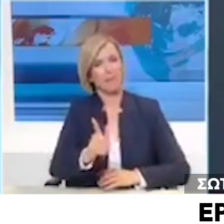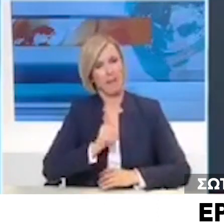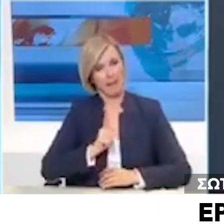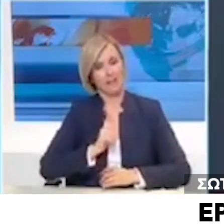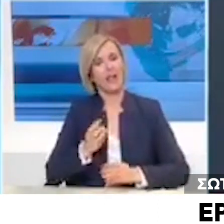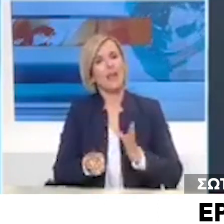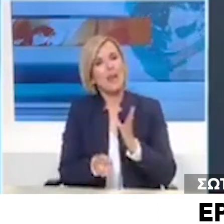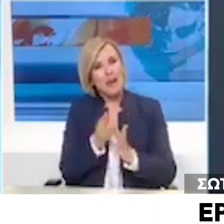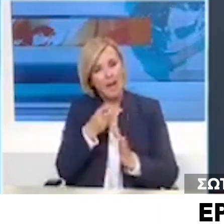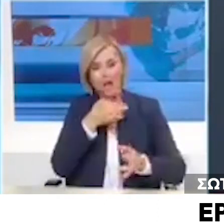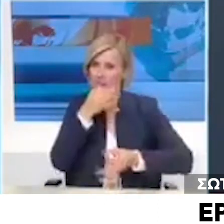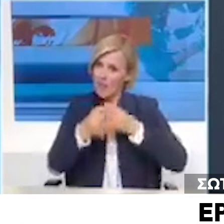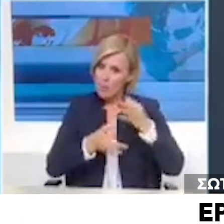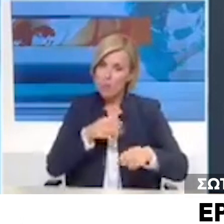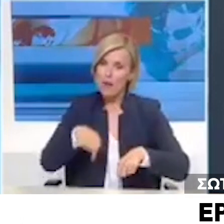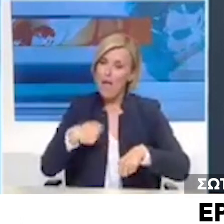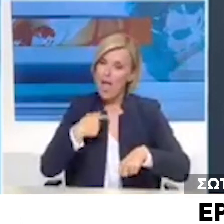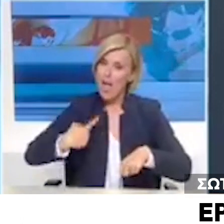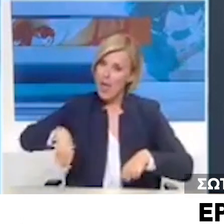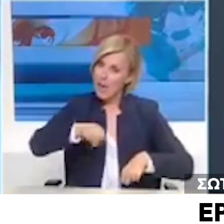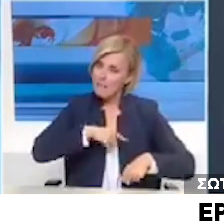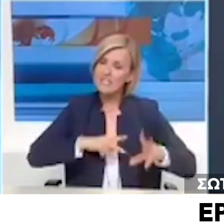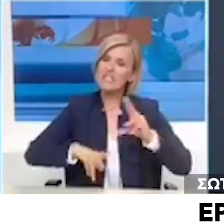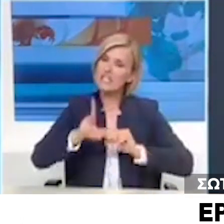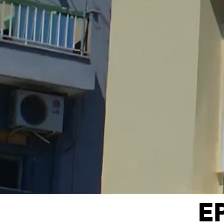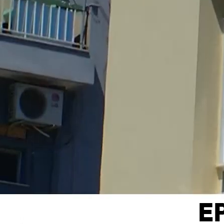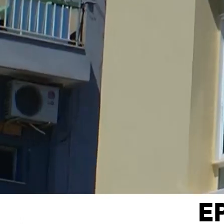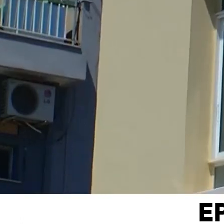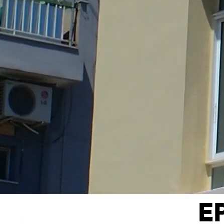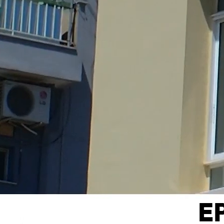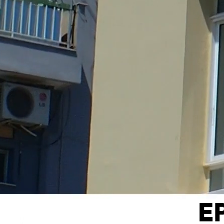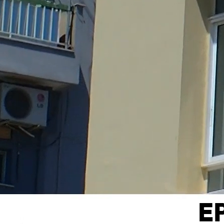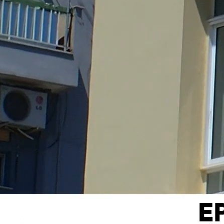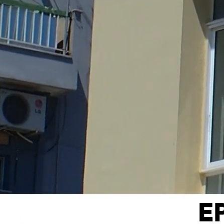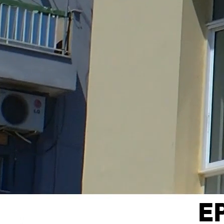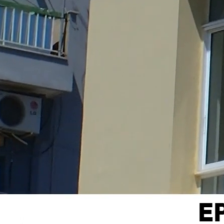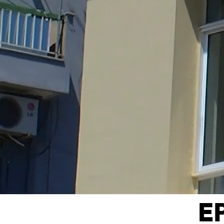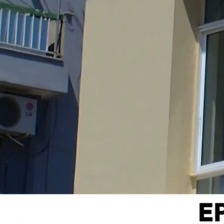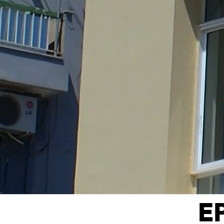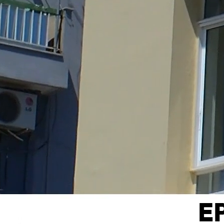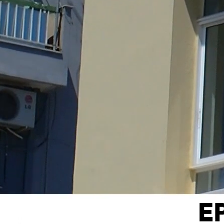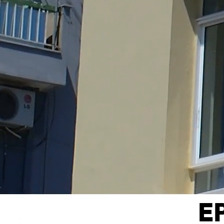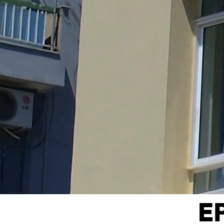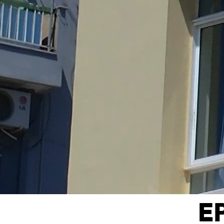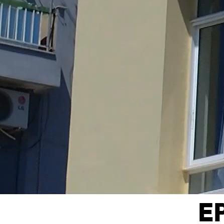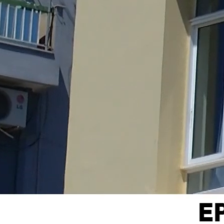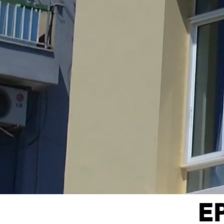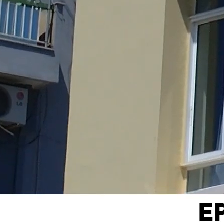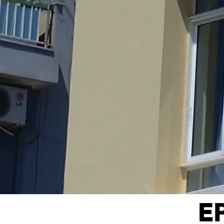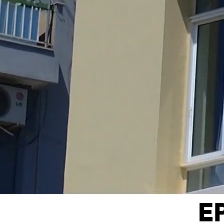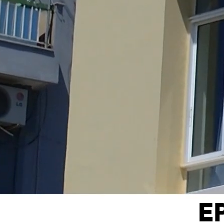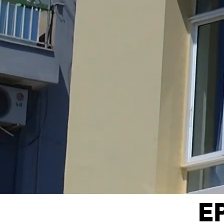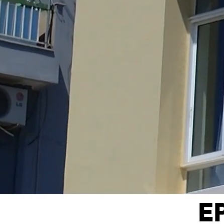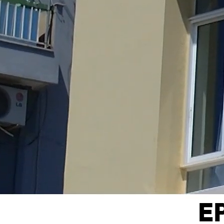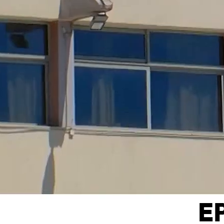είναι υποσυζήτηση και νομίζω ακόμα είναι νωρίς να αναφερθούμε σε αυτό. Για το θέμα των σχολικών μονάδων και το πότε, αλλά και με